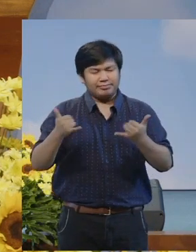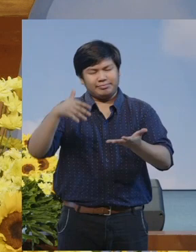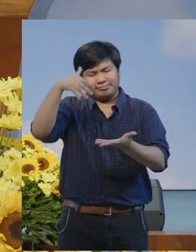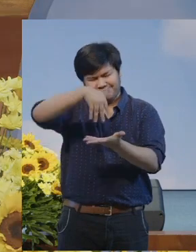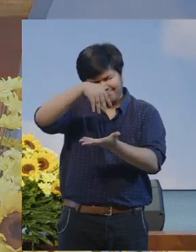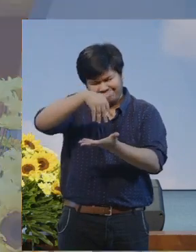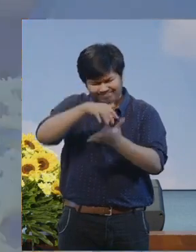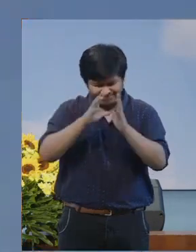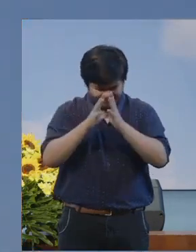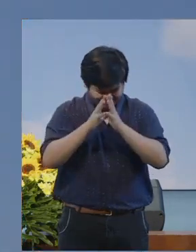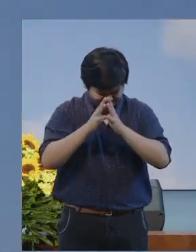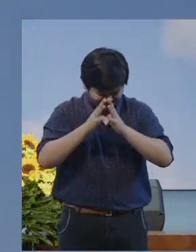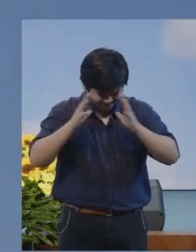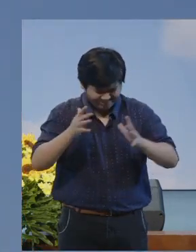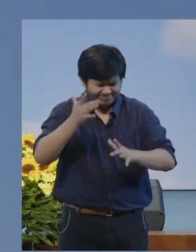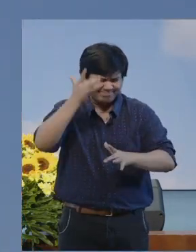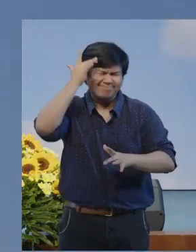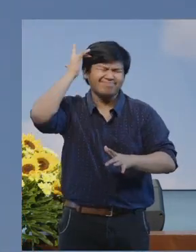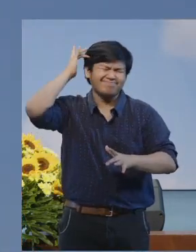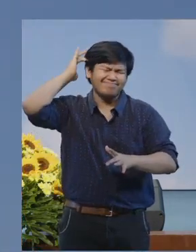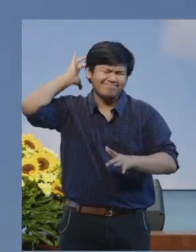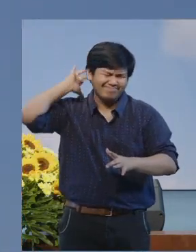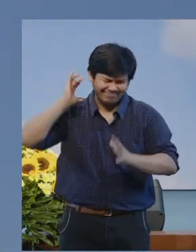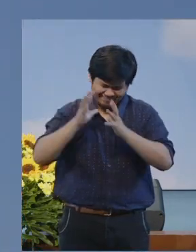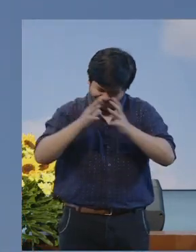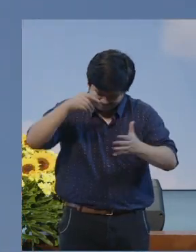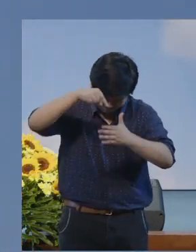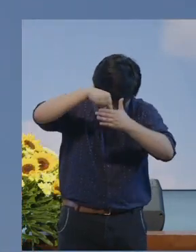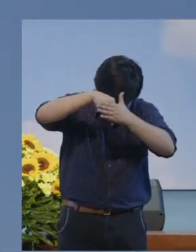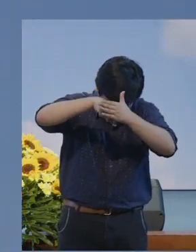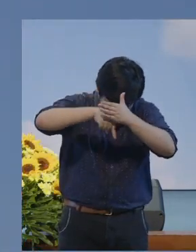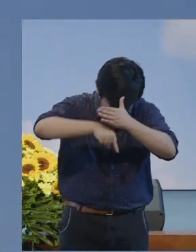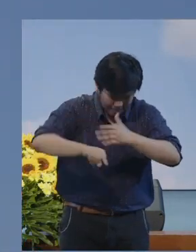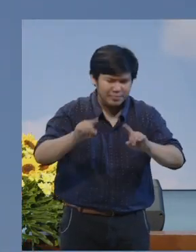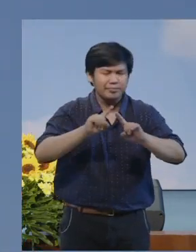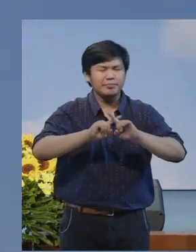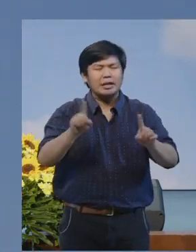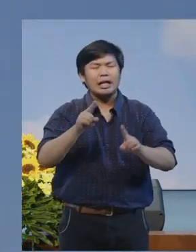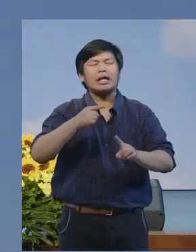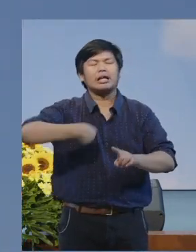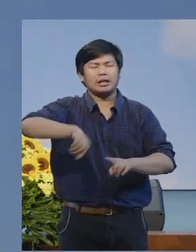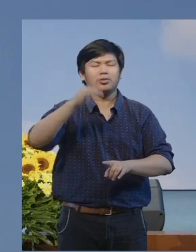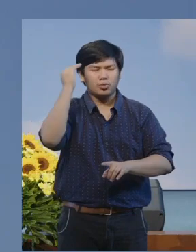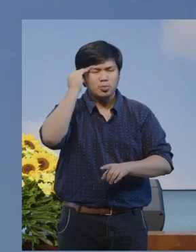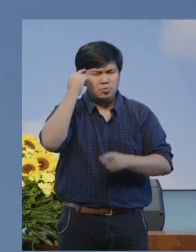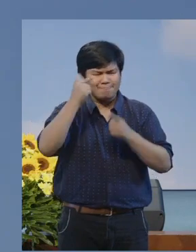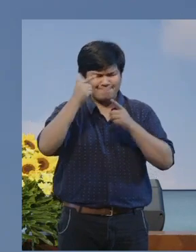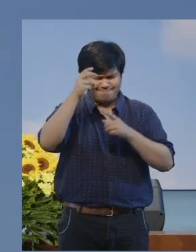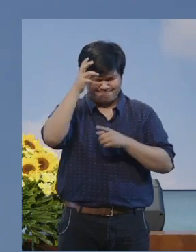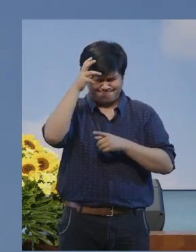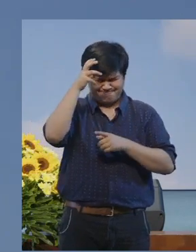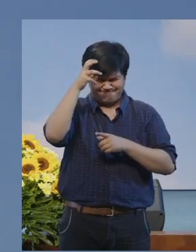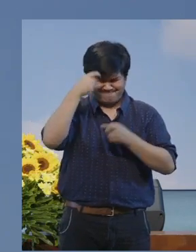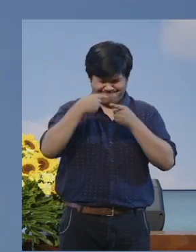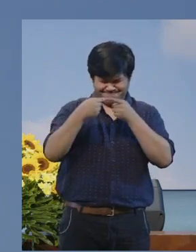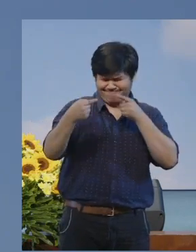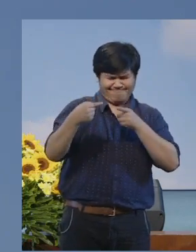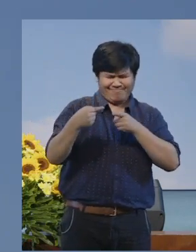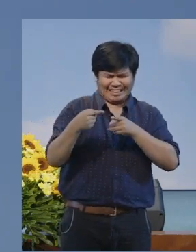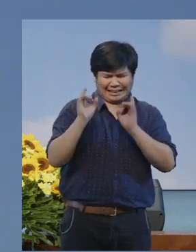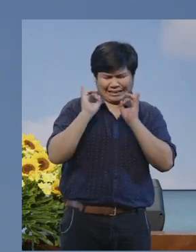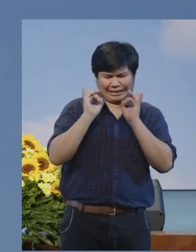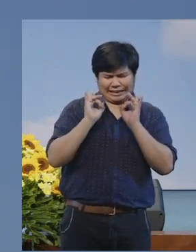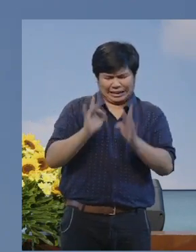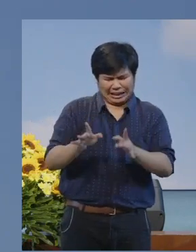ay napakasensitibo. Alam namin, Panginoon, na ang aming kaaway ay tiyak na hindi matutuwa sa